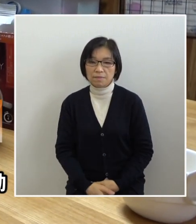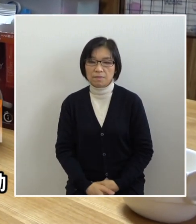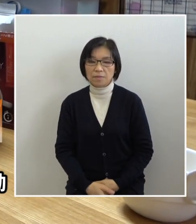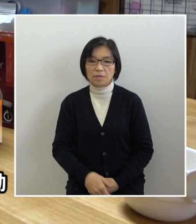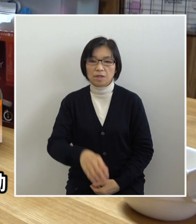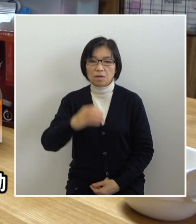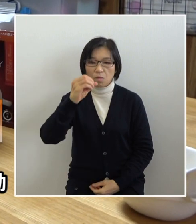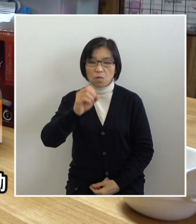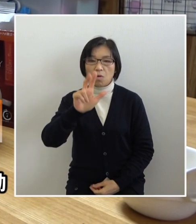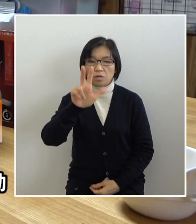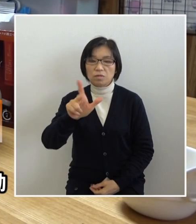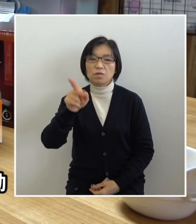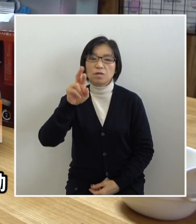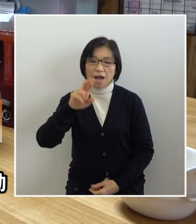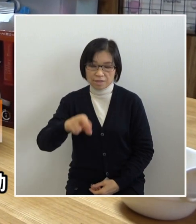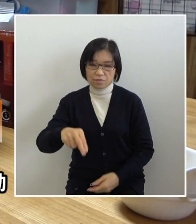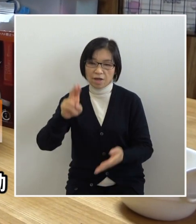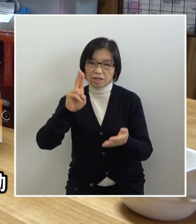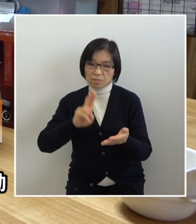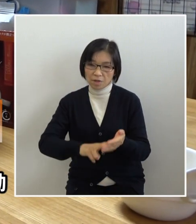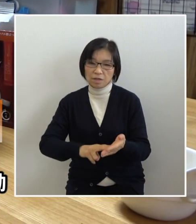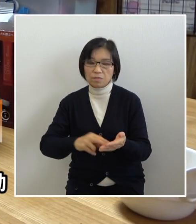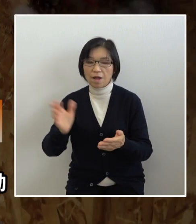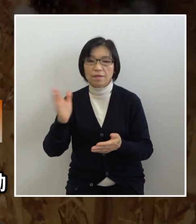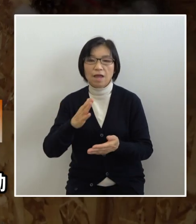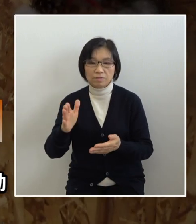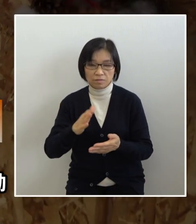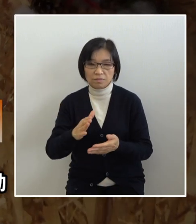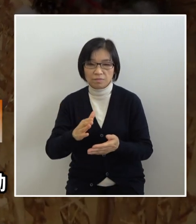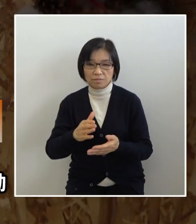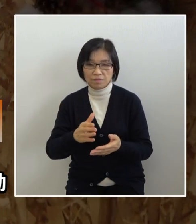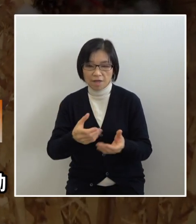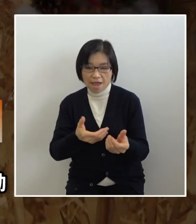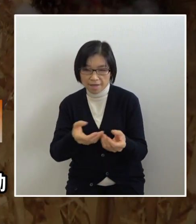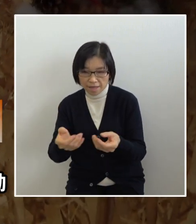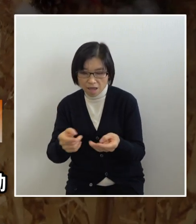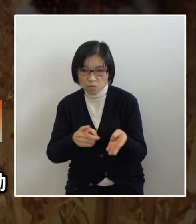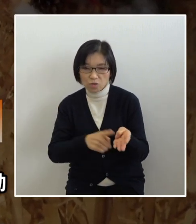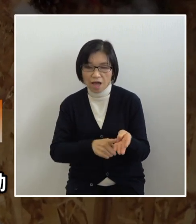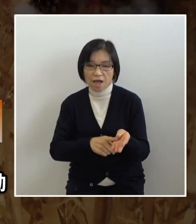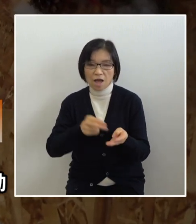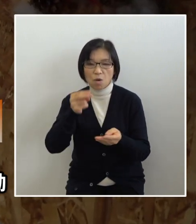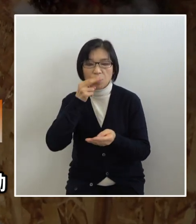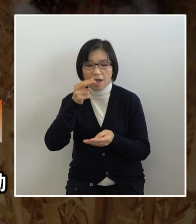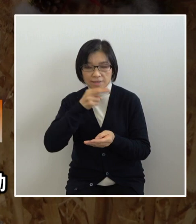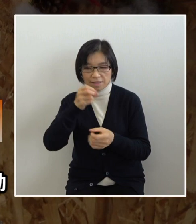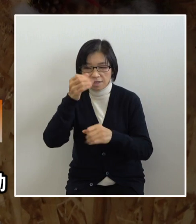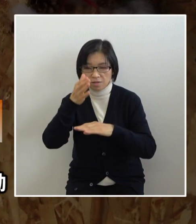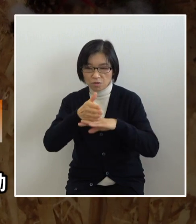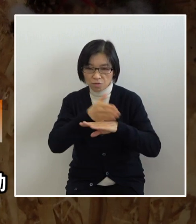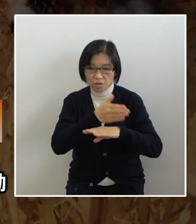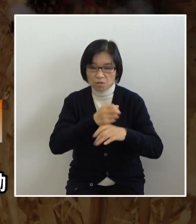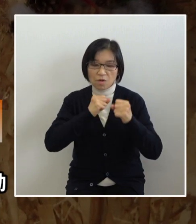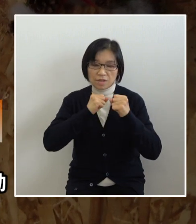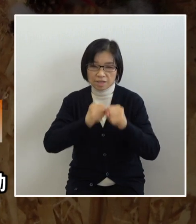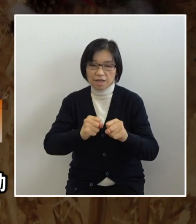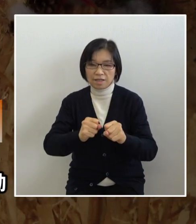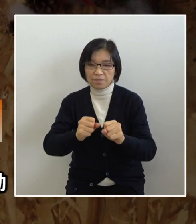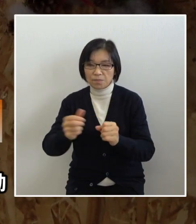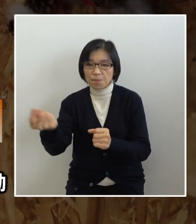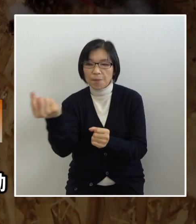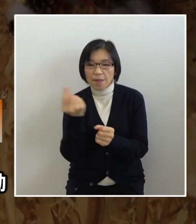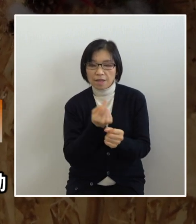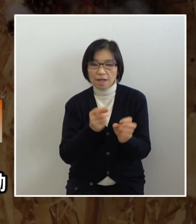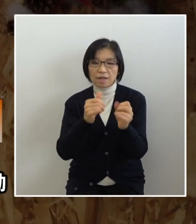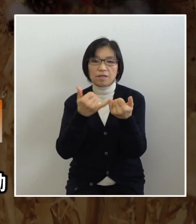オルラには決め事はなく、ゲームやお菓子作りをしたり、 訪れた